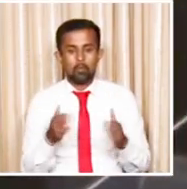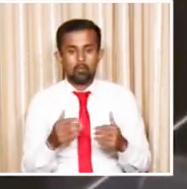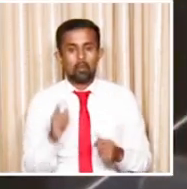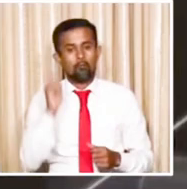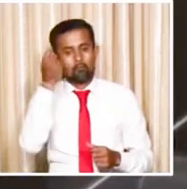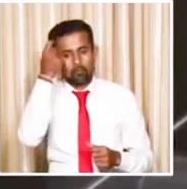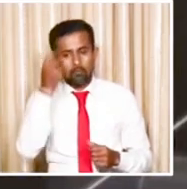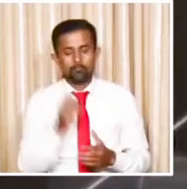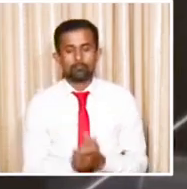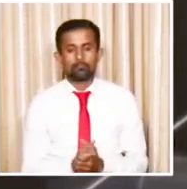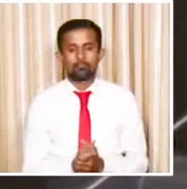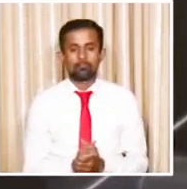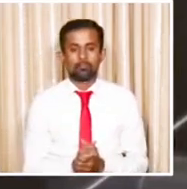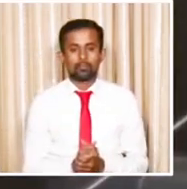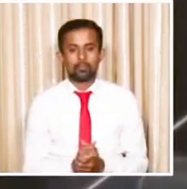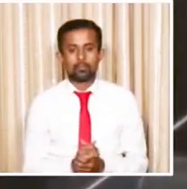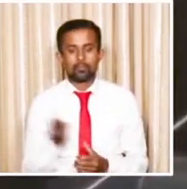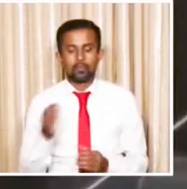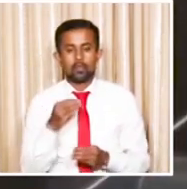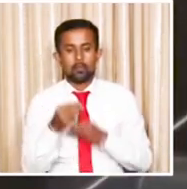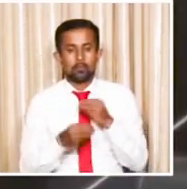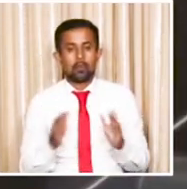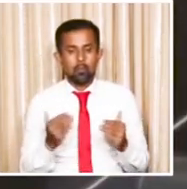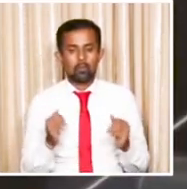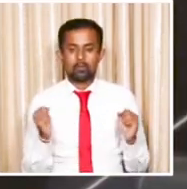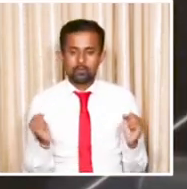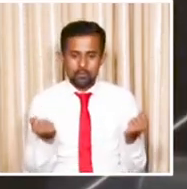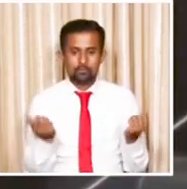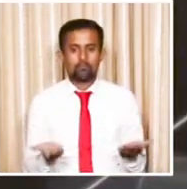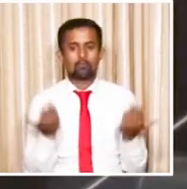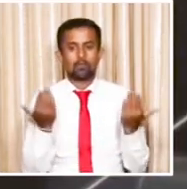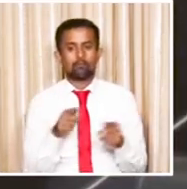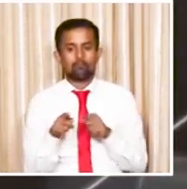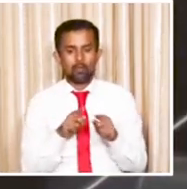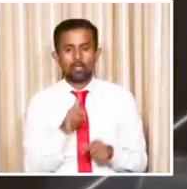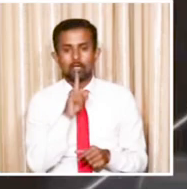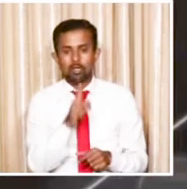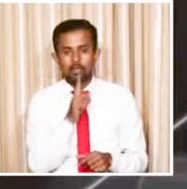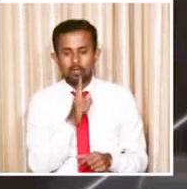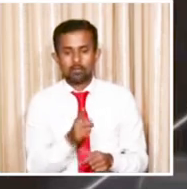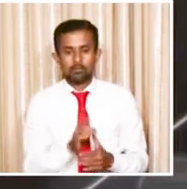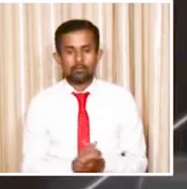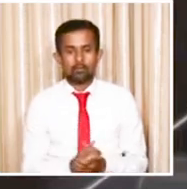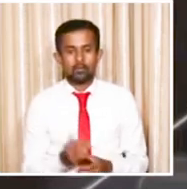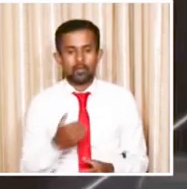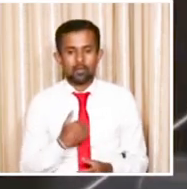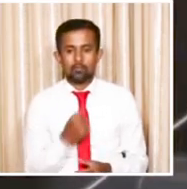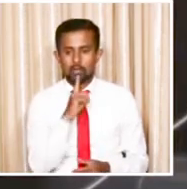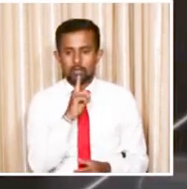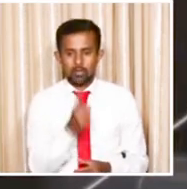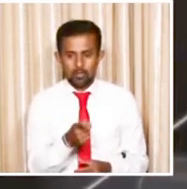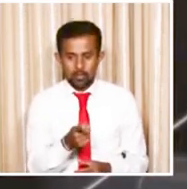දිනේවා මේ ව්‍යාපාරය තවත් ශක්තිමත් වේවා වගේ දේවල් කියනවා මගේ ප්‍රාර්ථනාව නම්